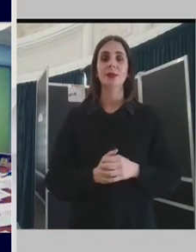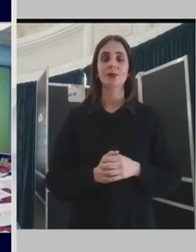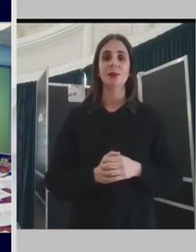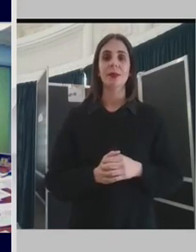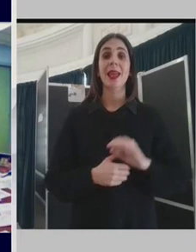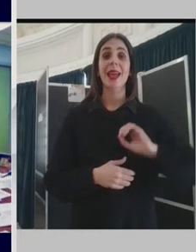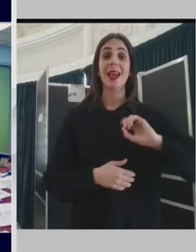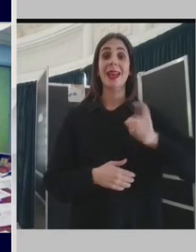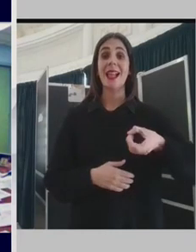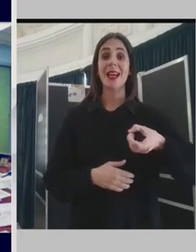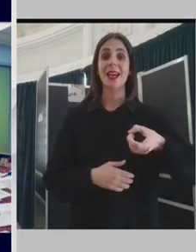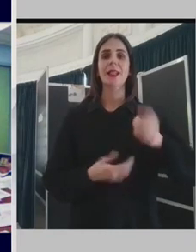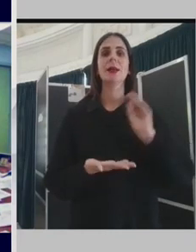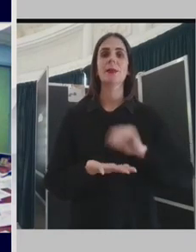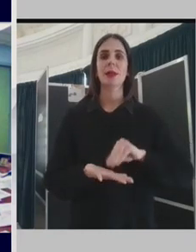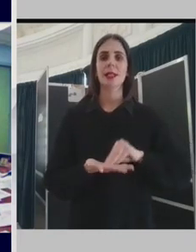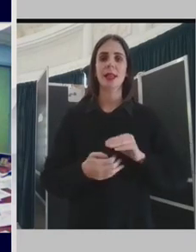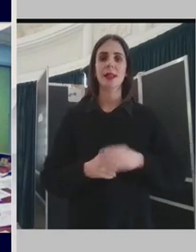Gagliardi?